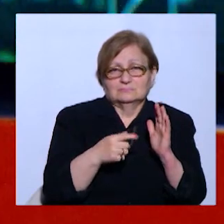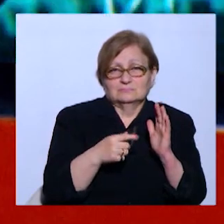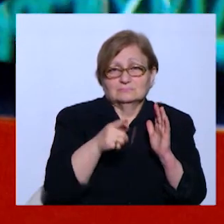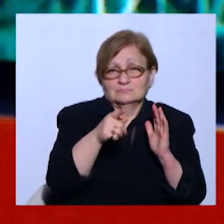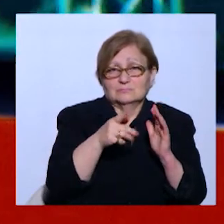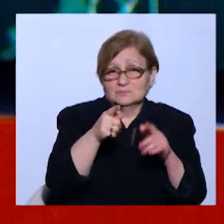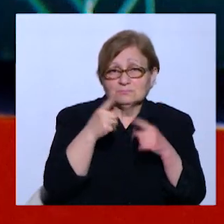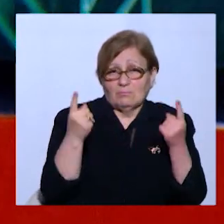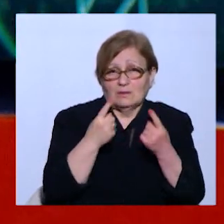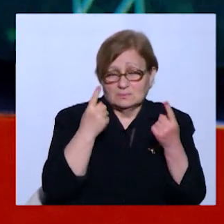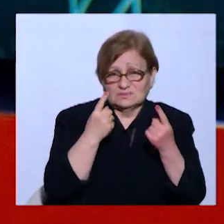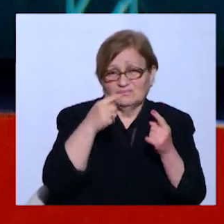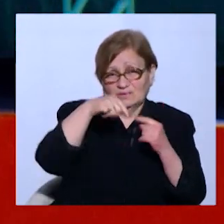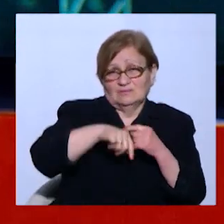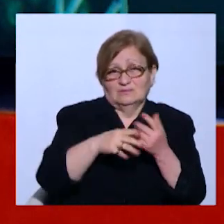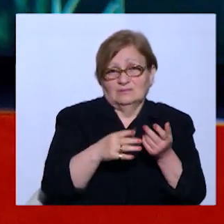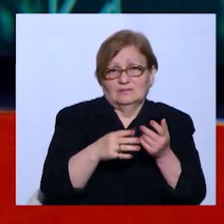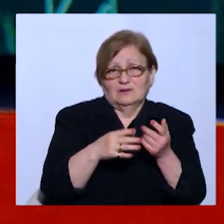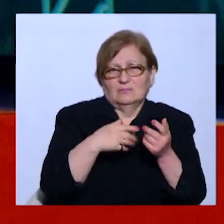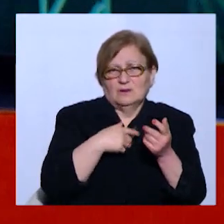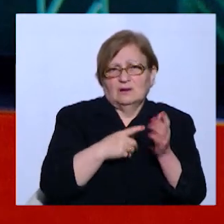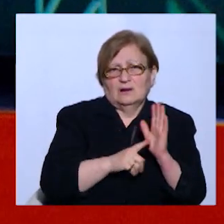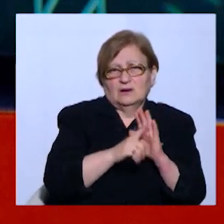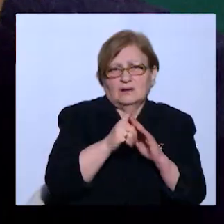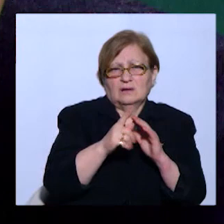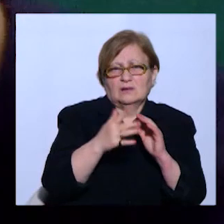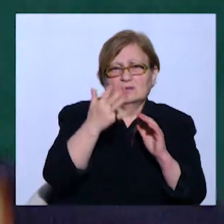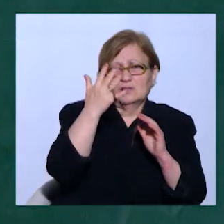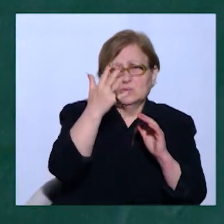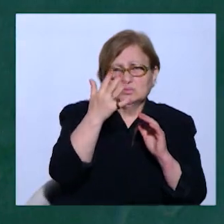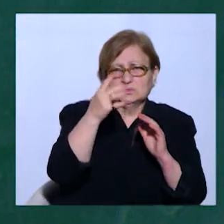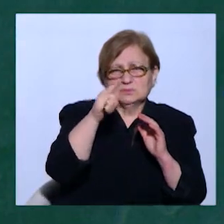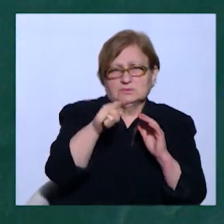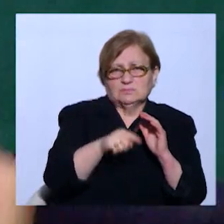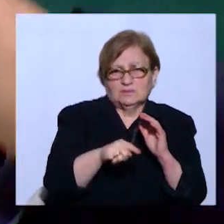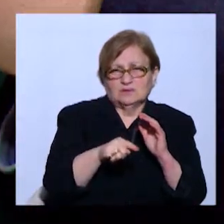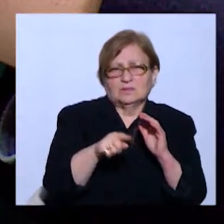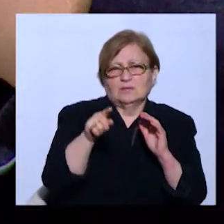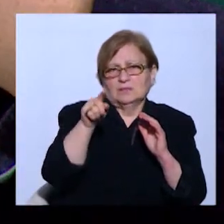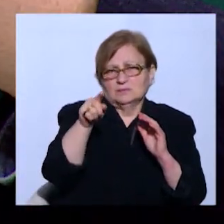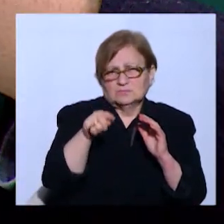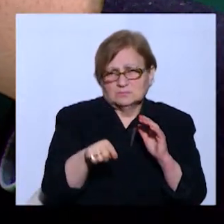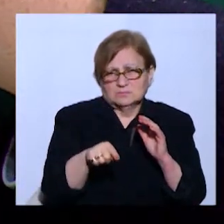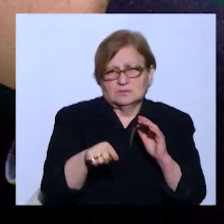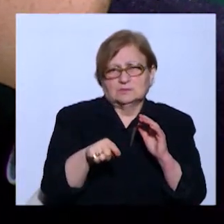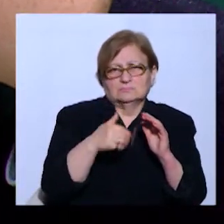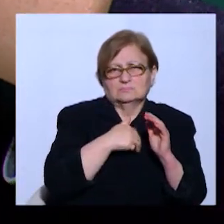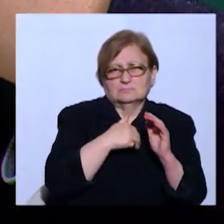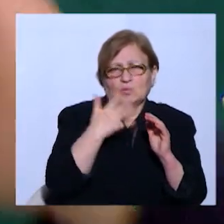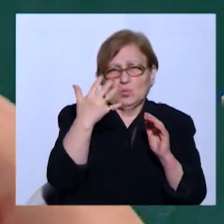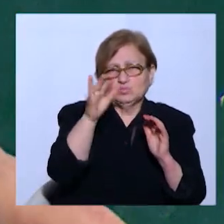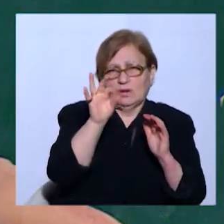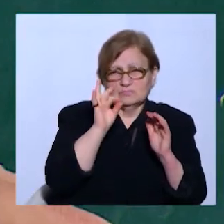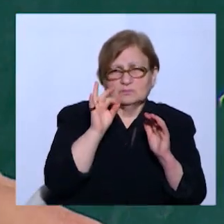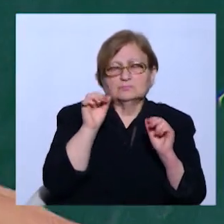თანამამრავლებელი მარტივი თუ არა? არის. და დავიწყო ახლა რომ 5-დან 3 ავიღე, ახაც 3 ავიღე, მე 5-ის აღება მაქვს